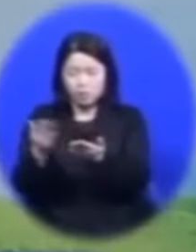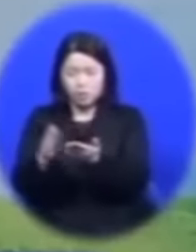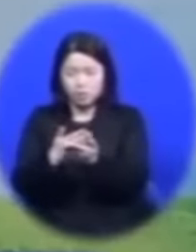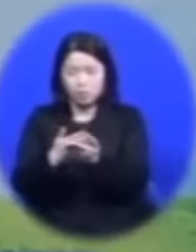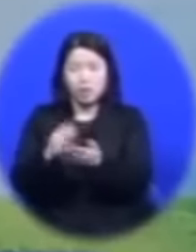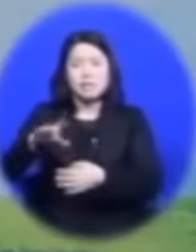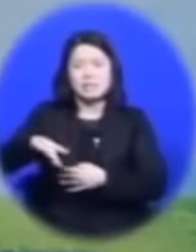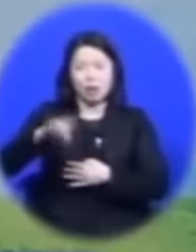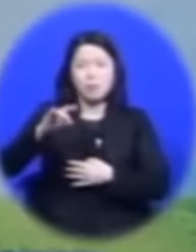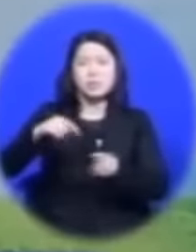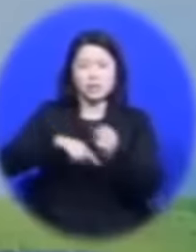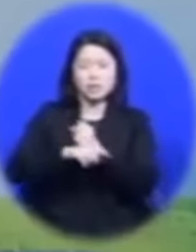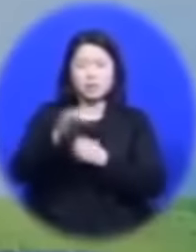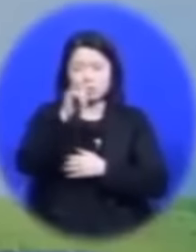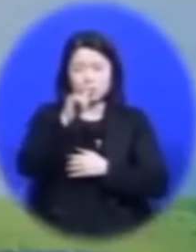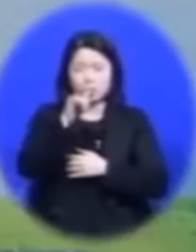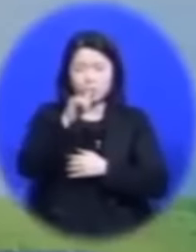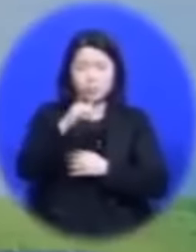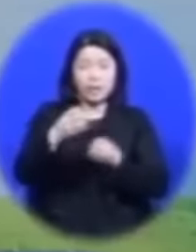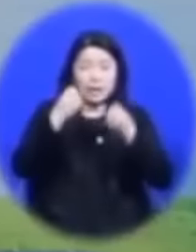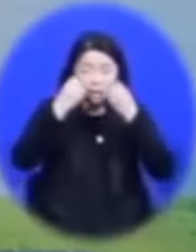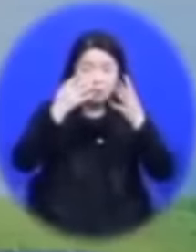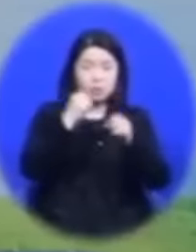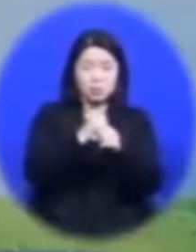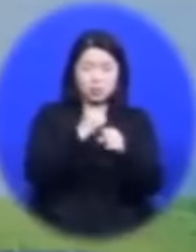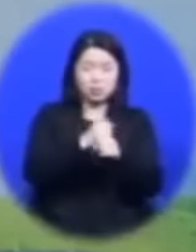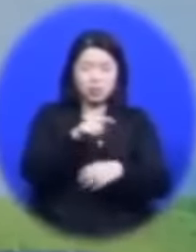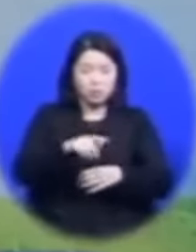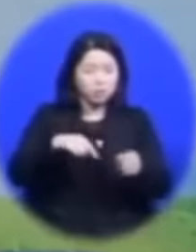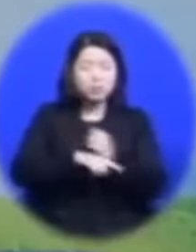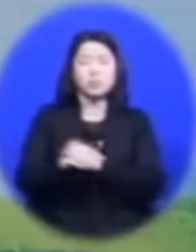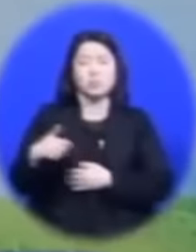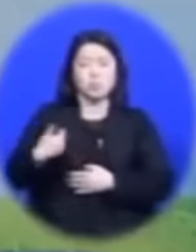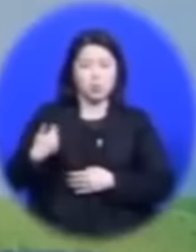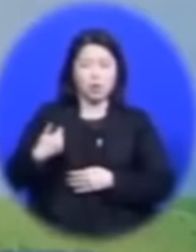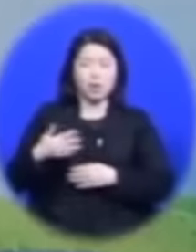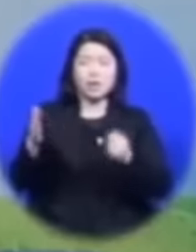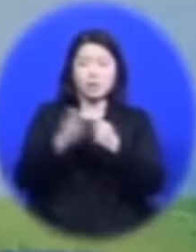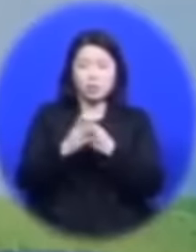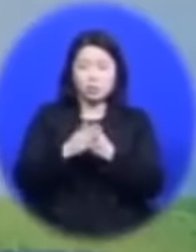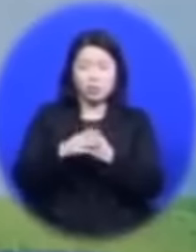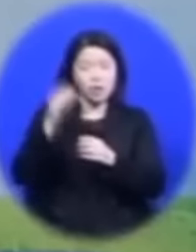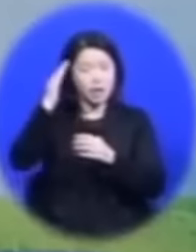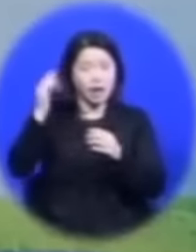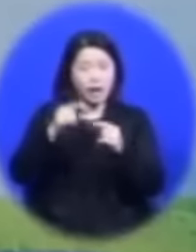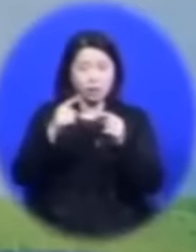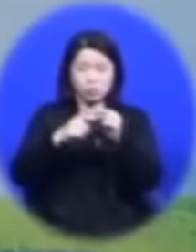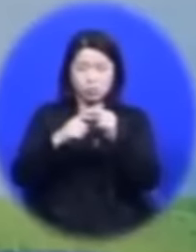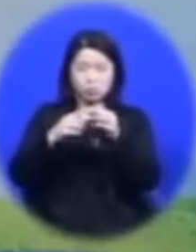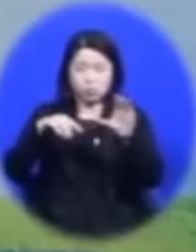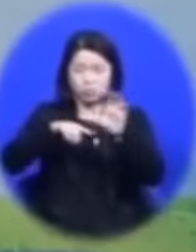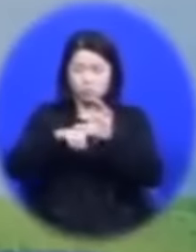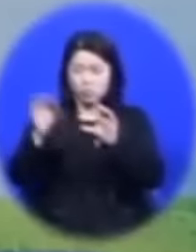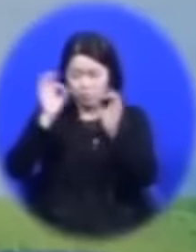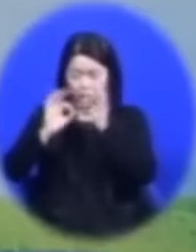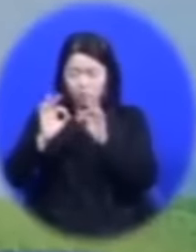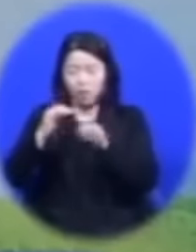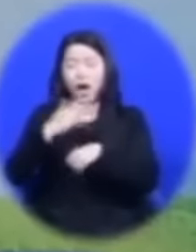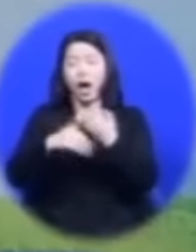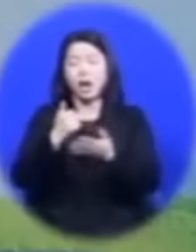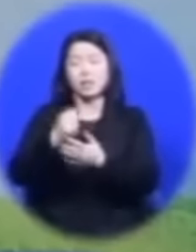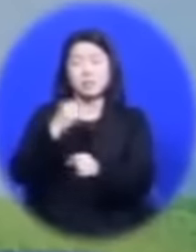처음이라는 뜻이거든요. 창조, 이게 무슨 말인가? 또 사전 찾아봤어요. 하나님이